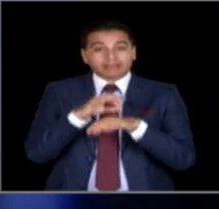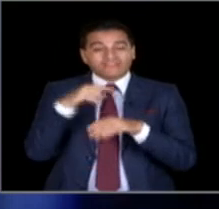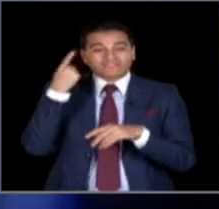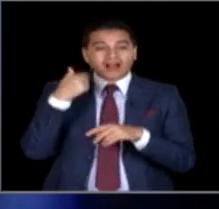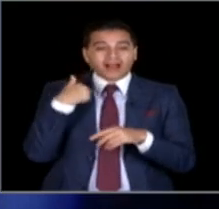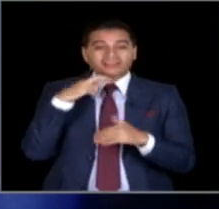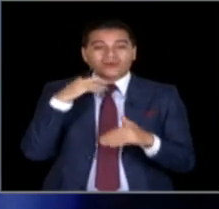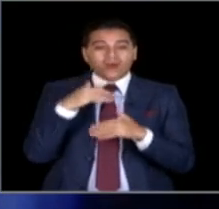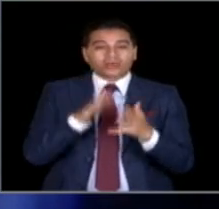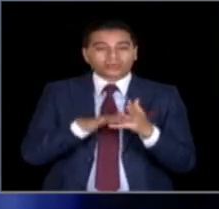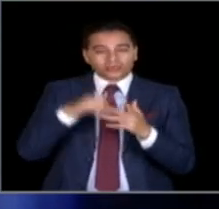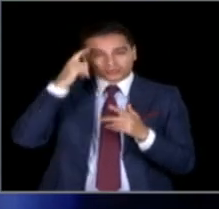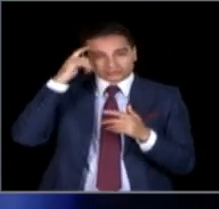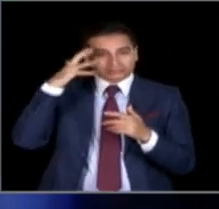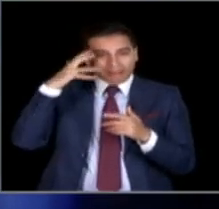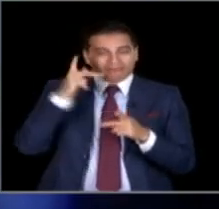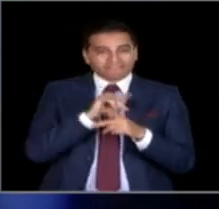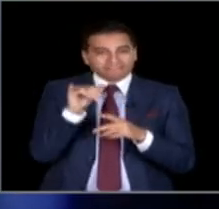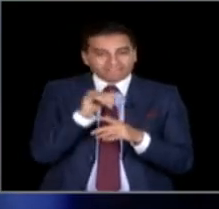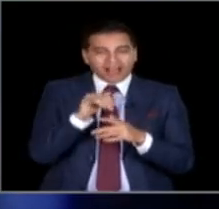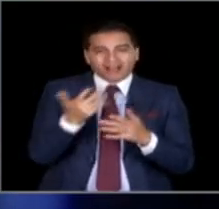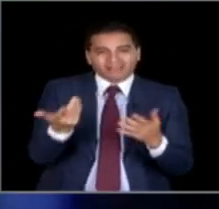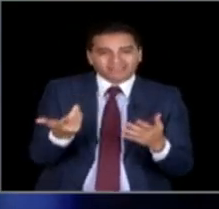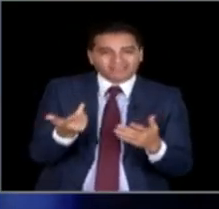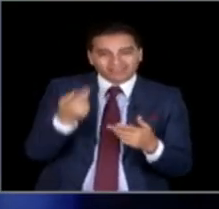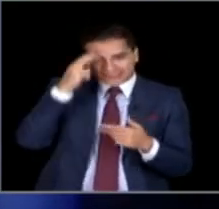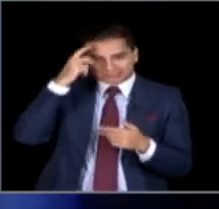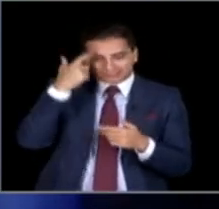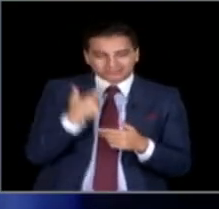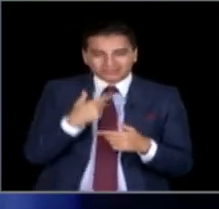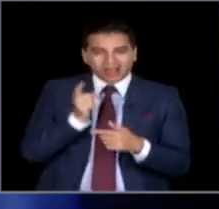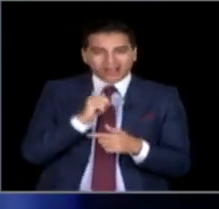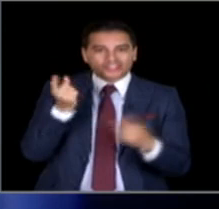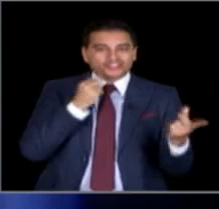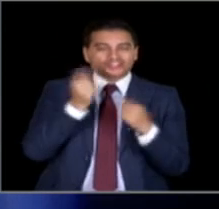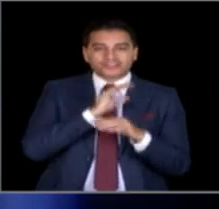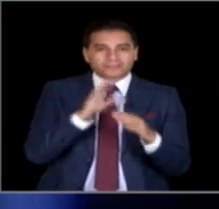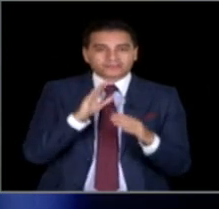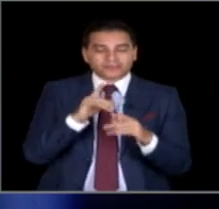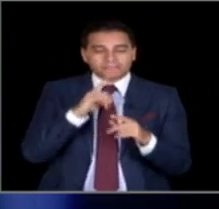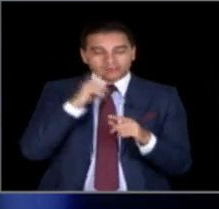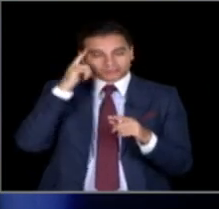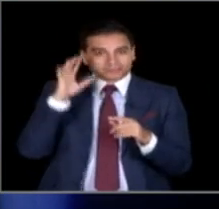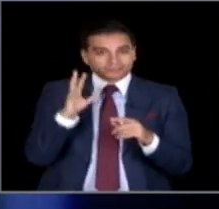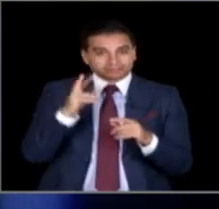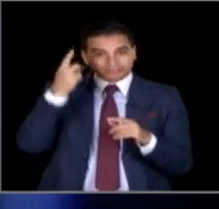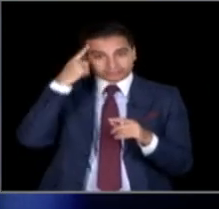ان ذوي الاحتياجات الخاصه عايشين كده وبس، هم مجرد اله بس بتتعلم الفتره الدراسيه